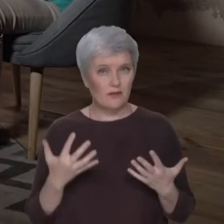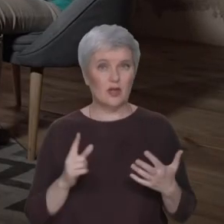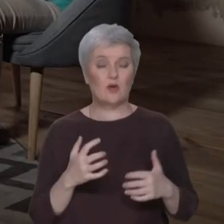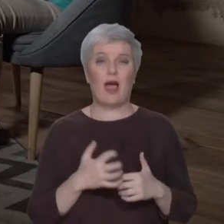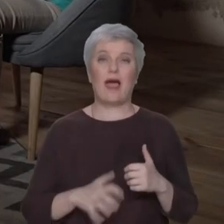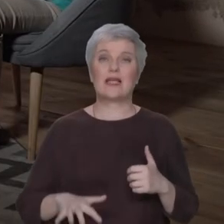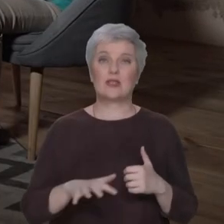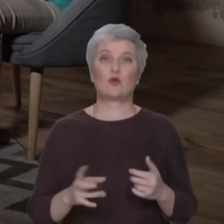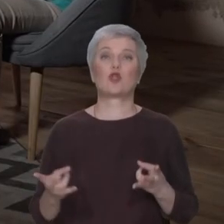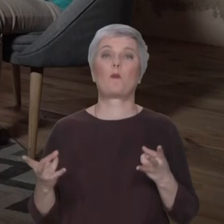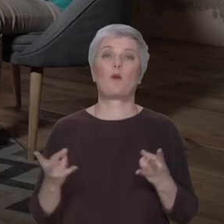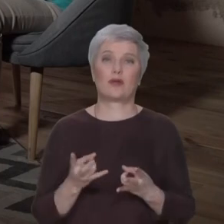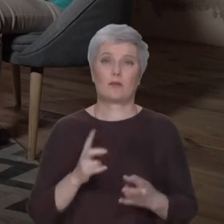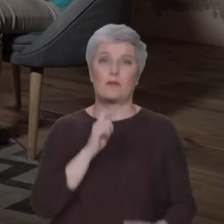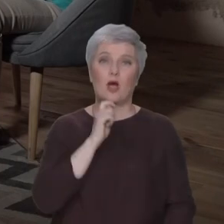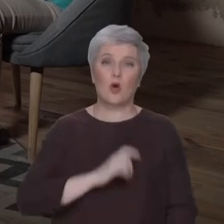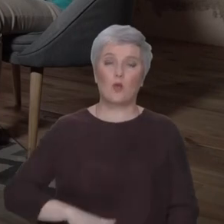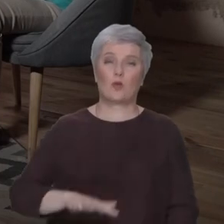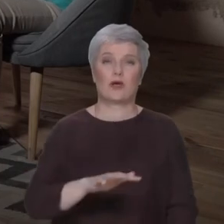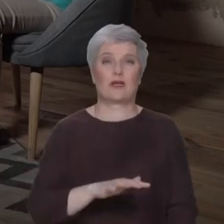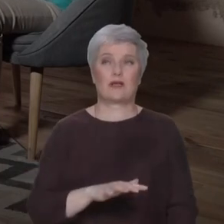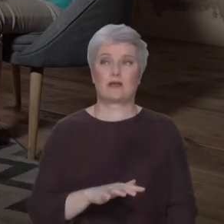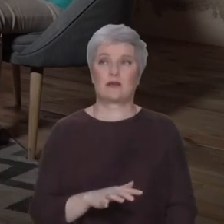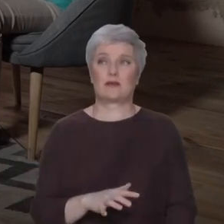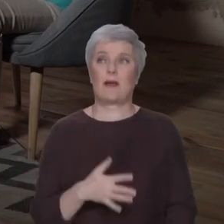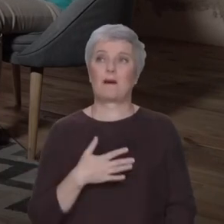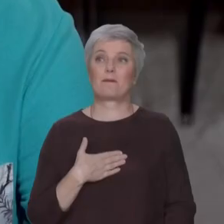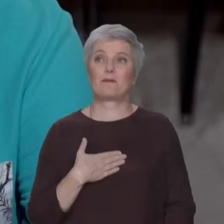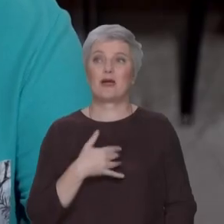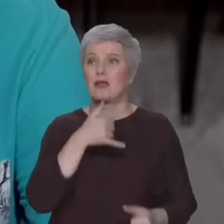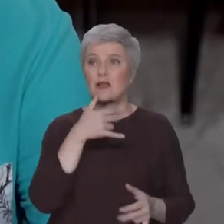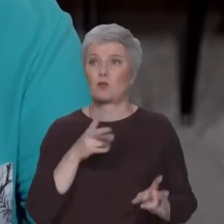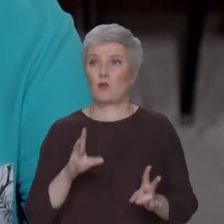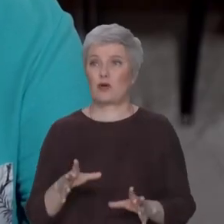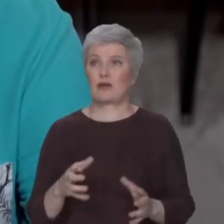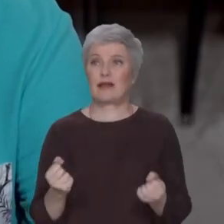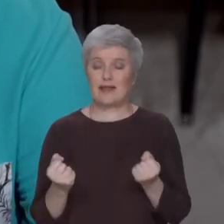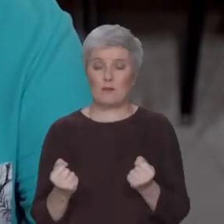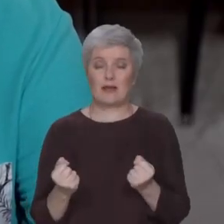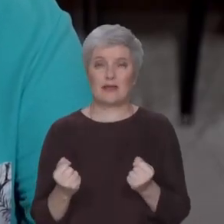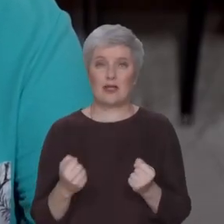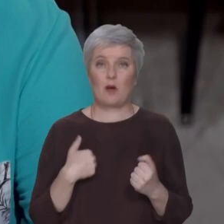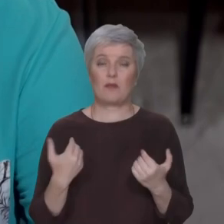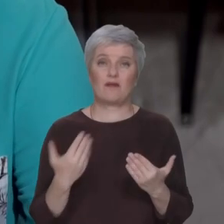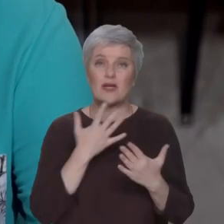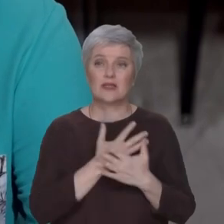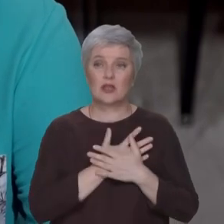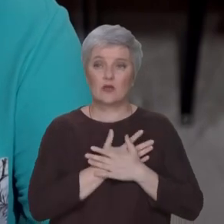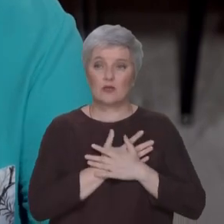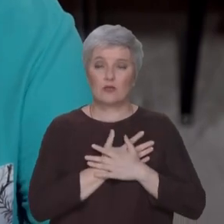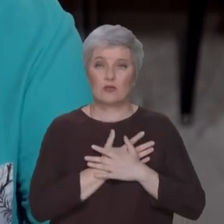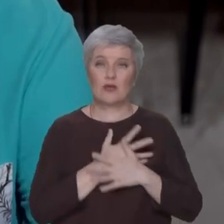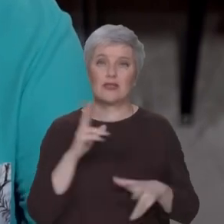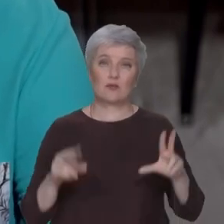Херсонщина потрібна Україні. Ну, що, ну, ми їх не можемо покинути. Тримайтеся, ми вас любимо